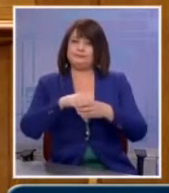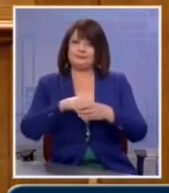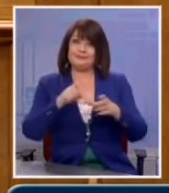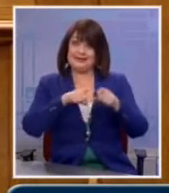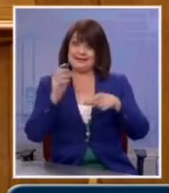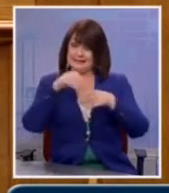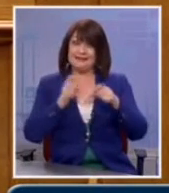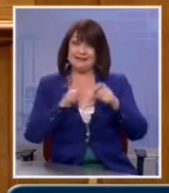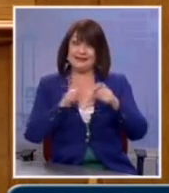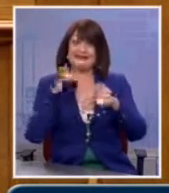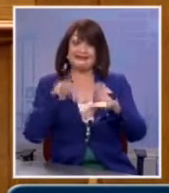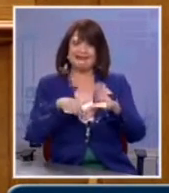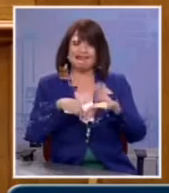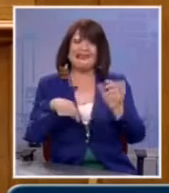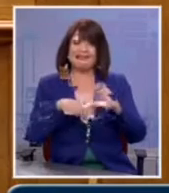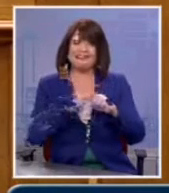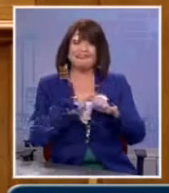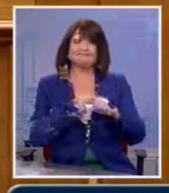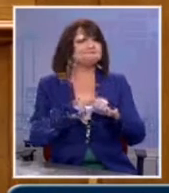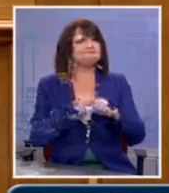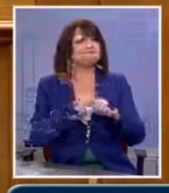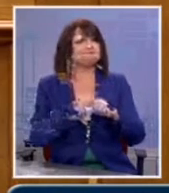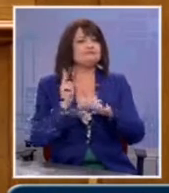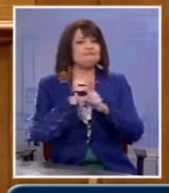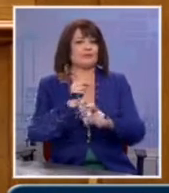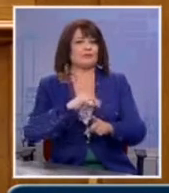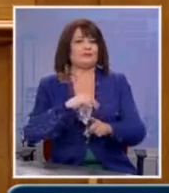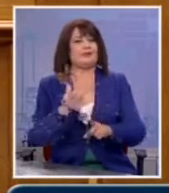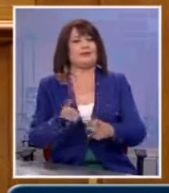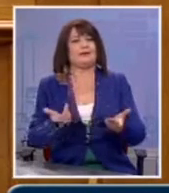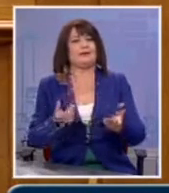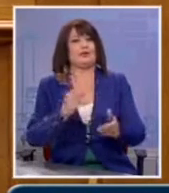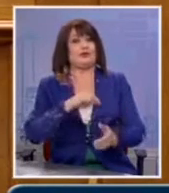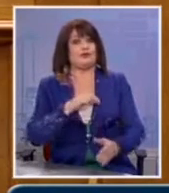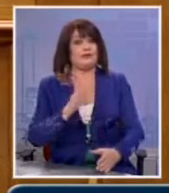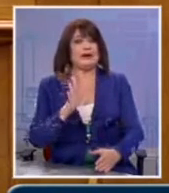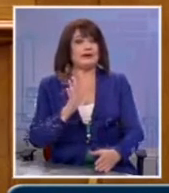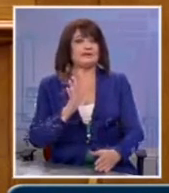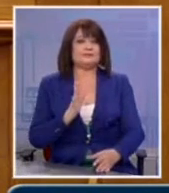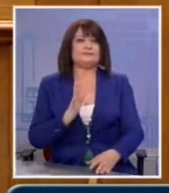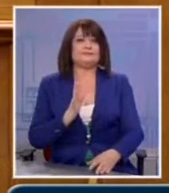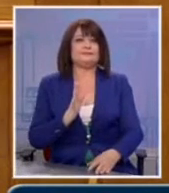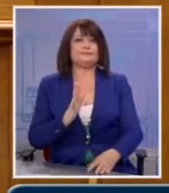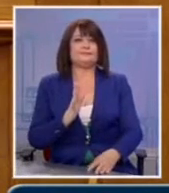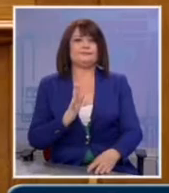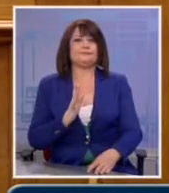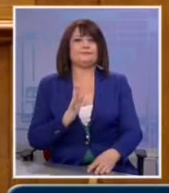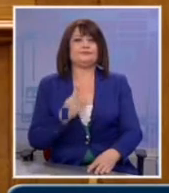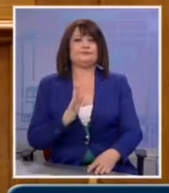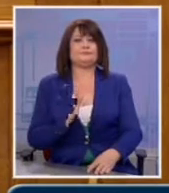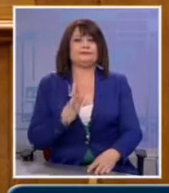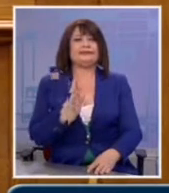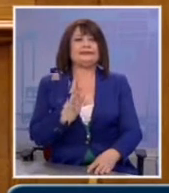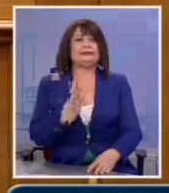σε αυτό το έργο η Ελλάδα θα αποκομίσει ιδιαίτερα ωφέλη. Ωφέλη όσον αφορά τις ευνοϊκές